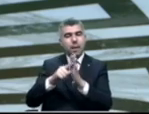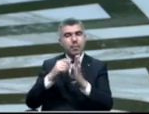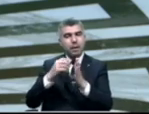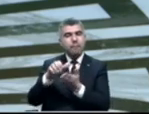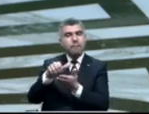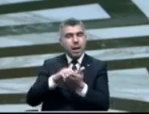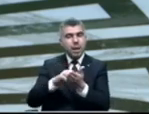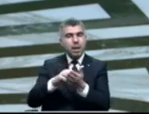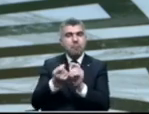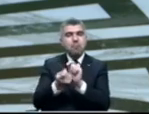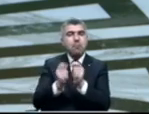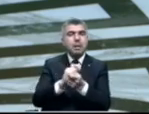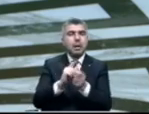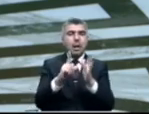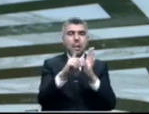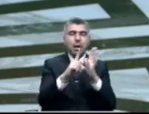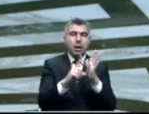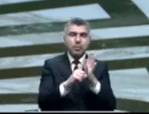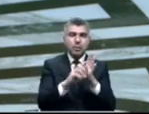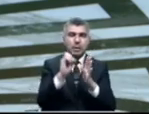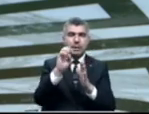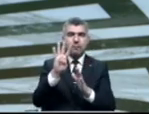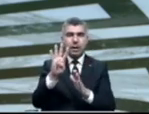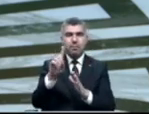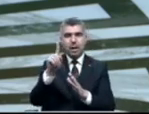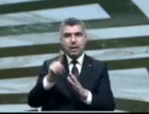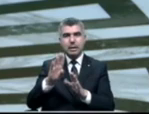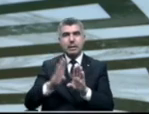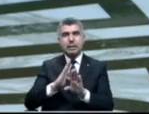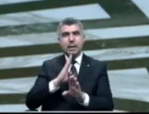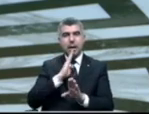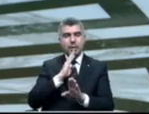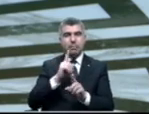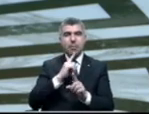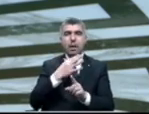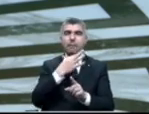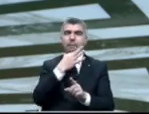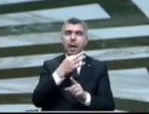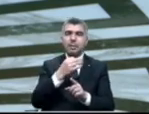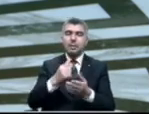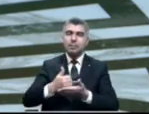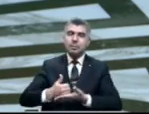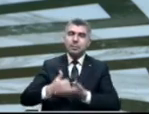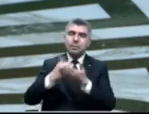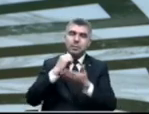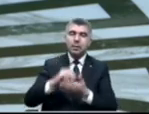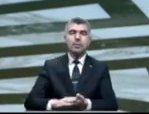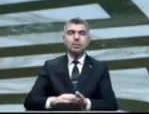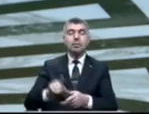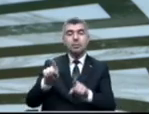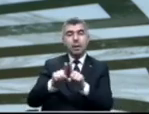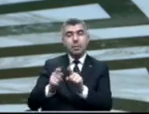التطبيقية القانون ديال 04-12 لأجل تبسيط مساطر منح إعانة الدولة الخاصة،